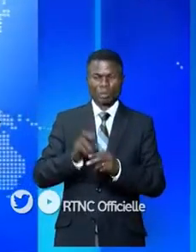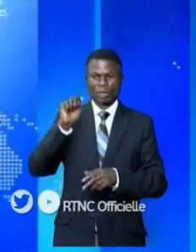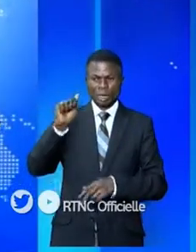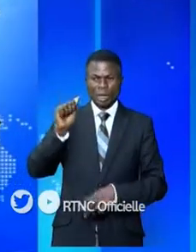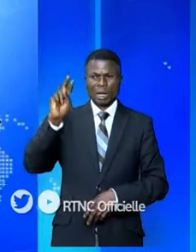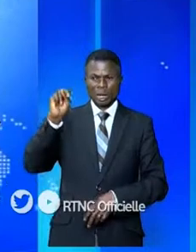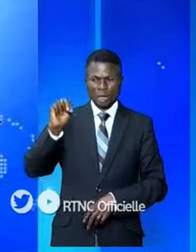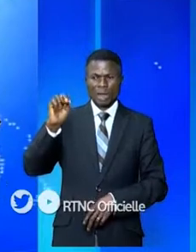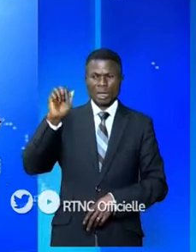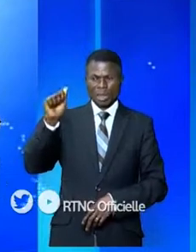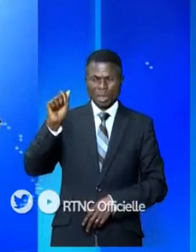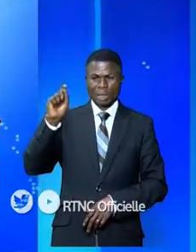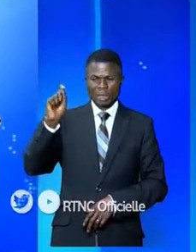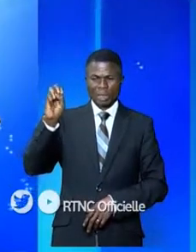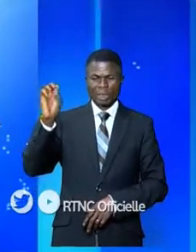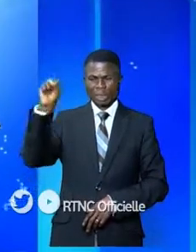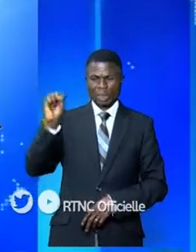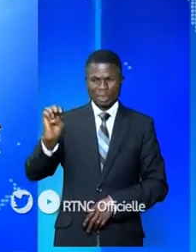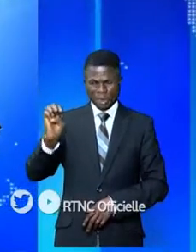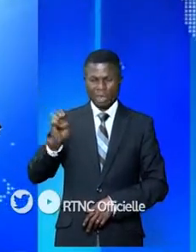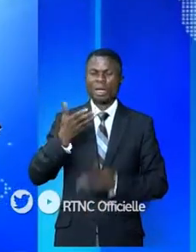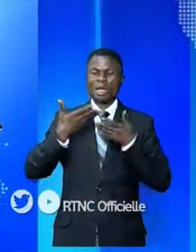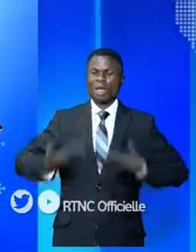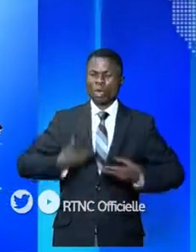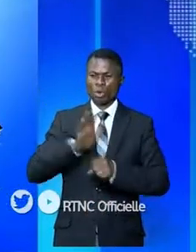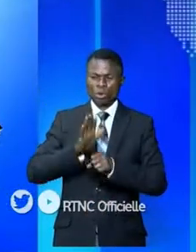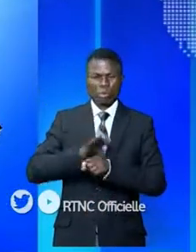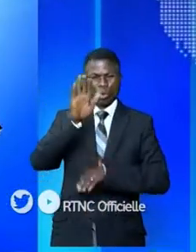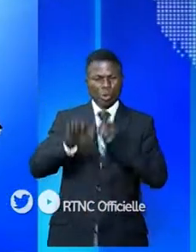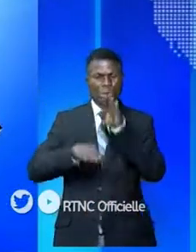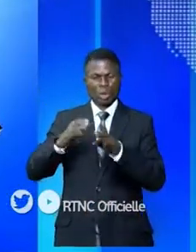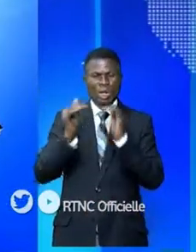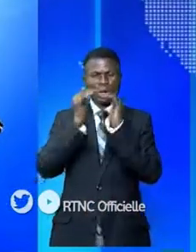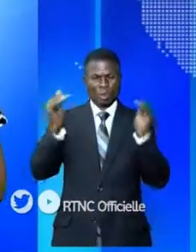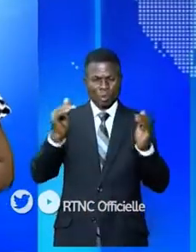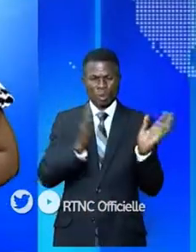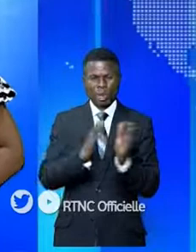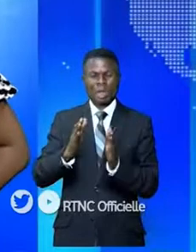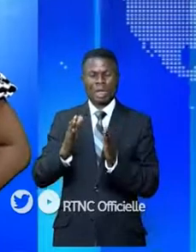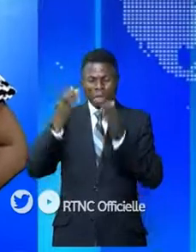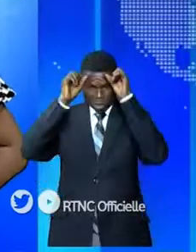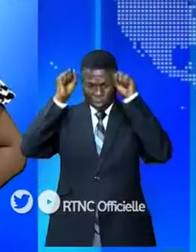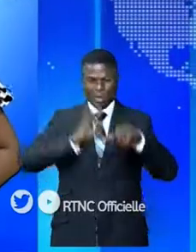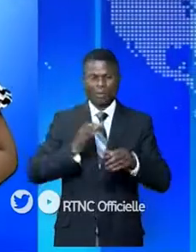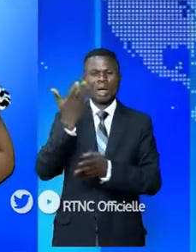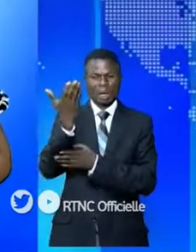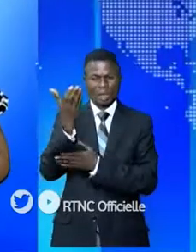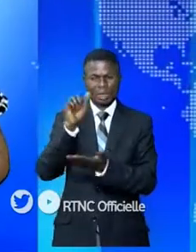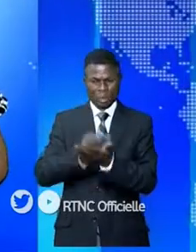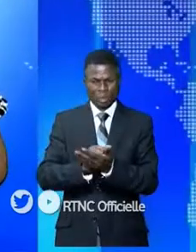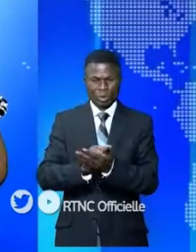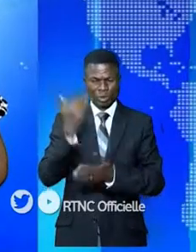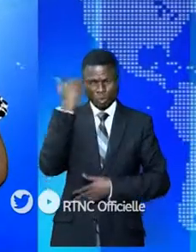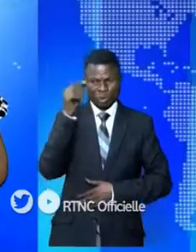l'ANATC, Fumudi Fima, qui salue cette démarche pacifique préconisée par le chef de l'État, Félix-Antoine